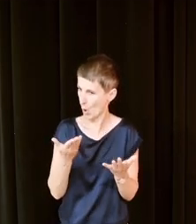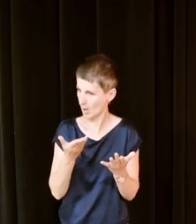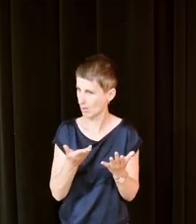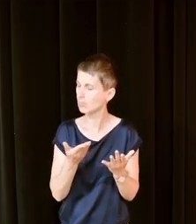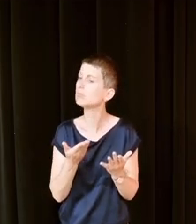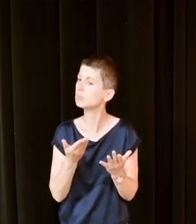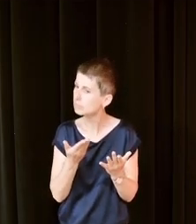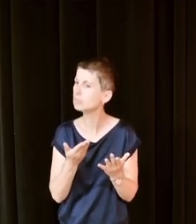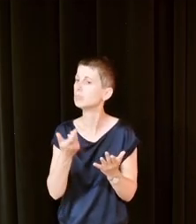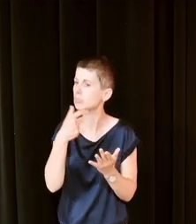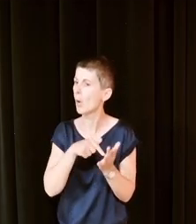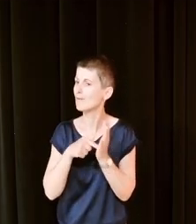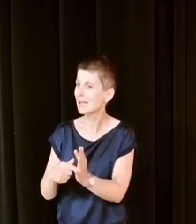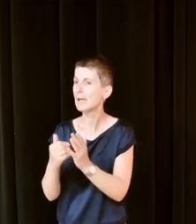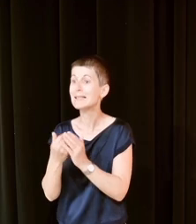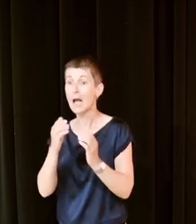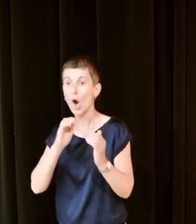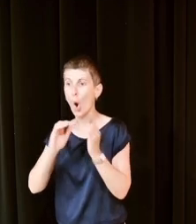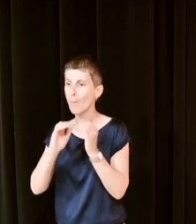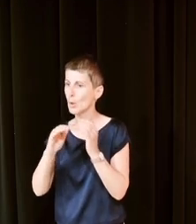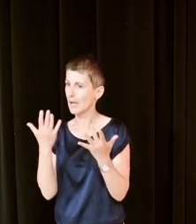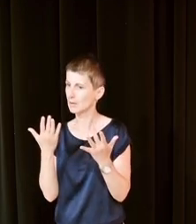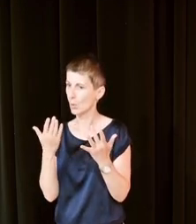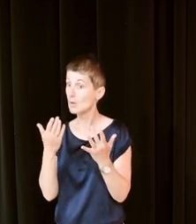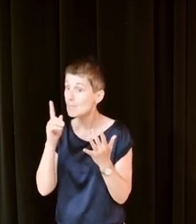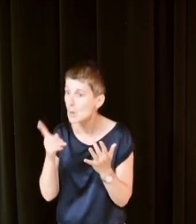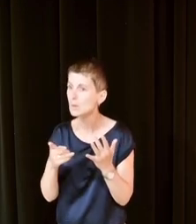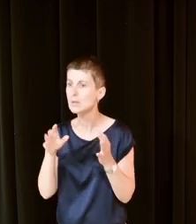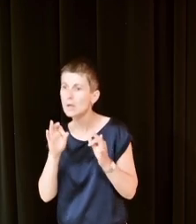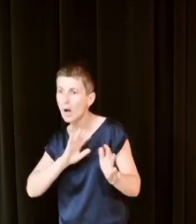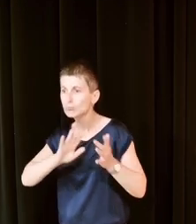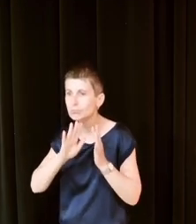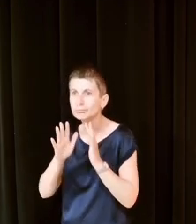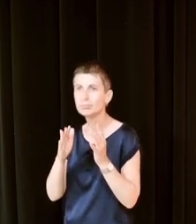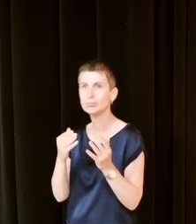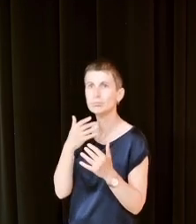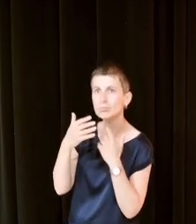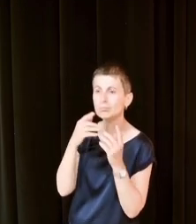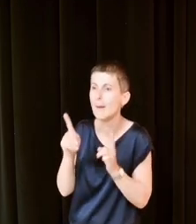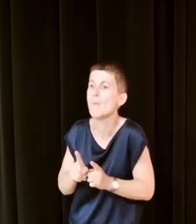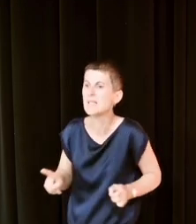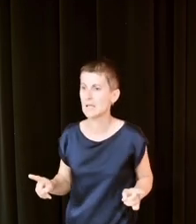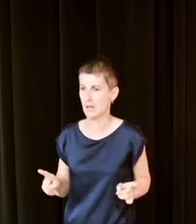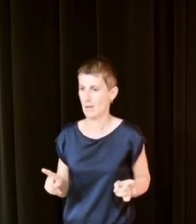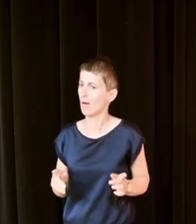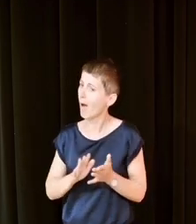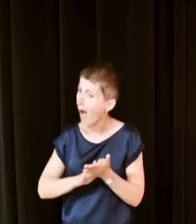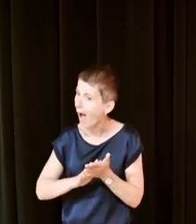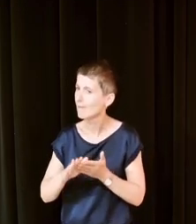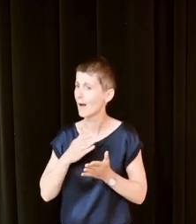ein Kommunikationsangebot. Ich muss es nicht verbalisieren, sondern ich kann mich zeigen. Es ist der Ausdruck von